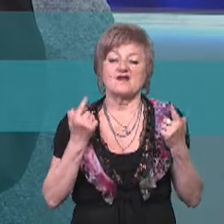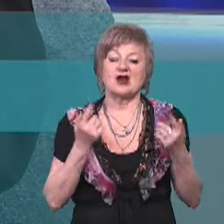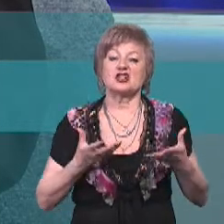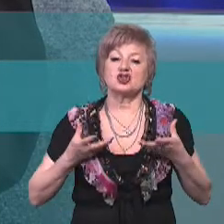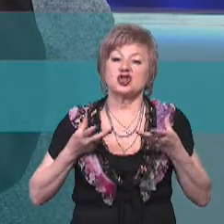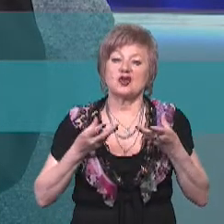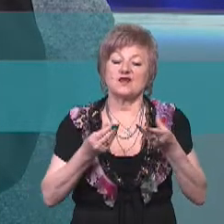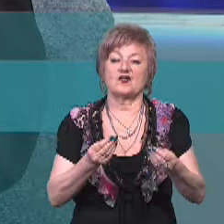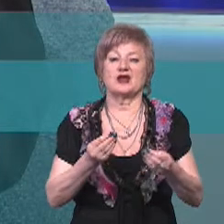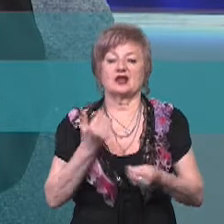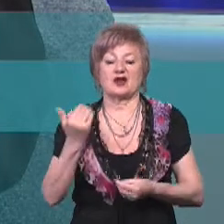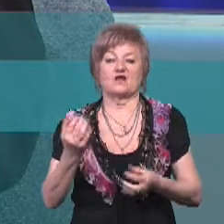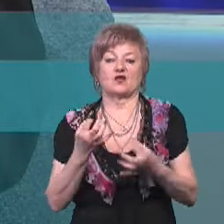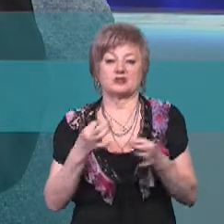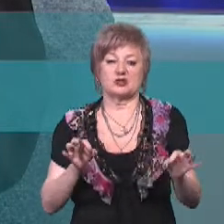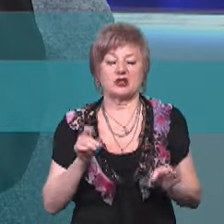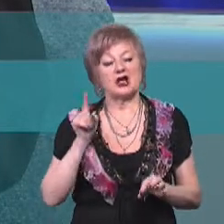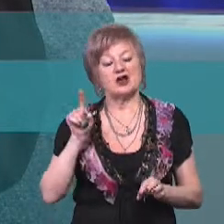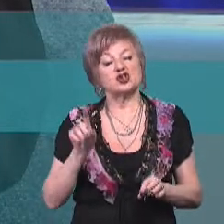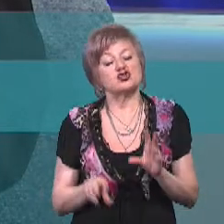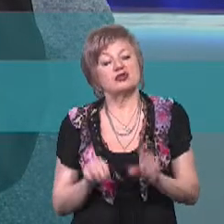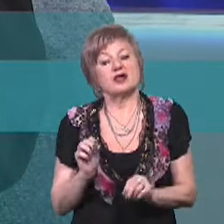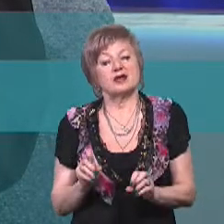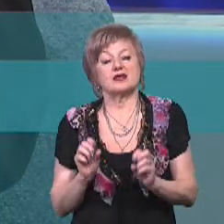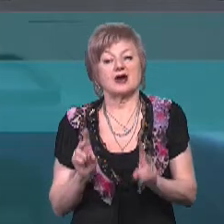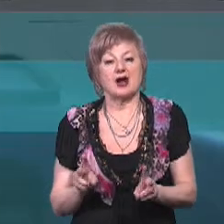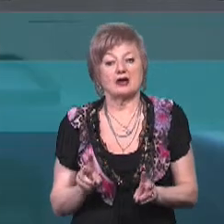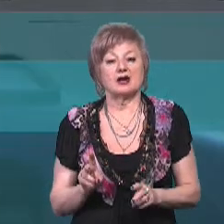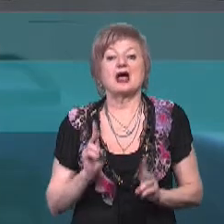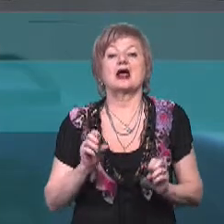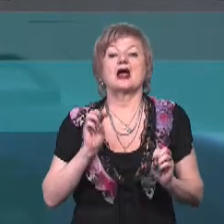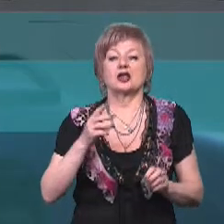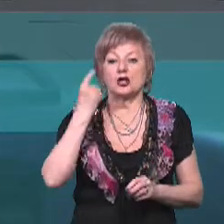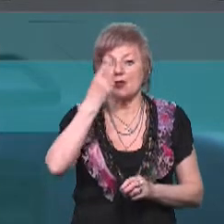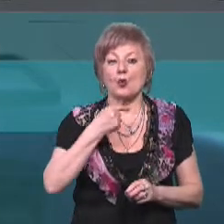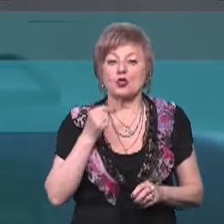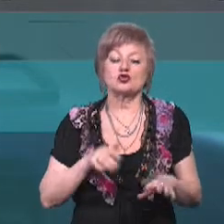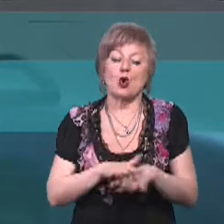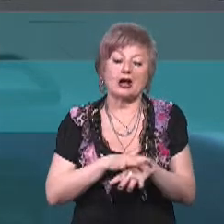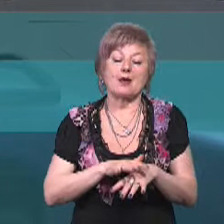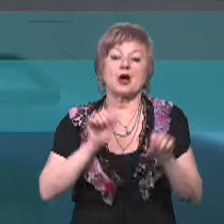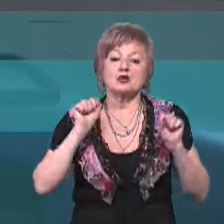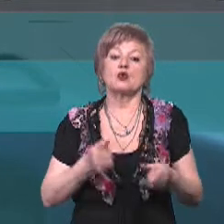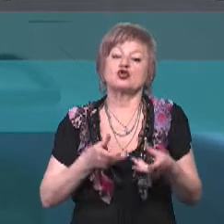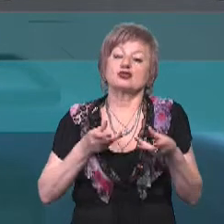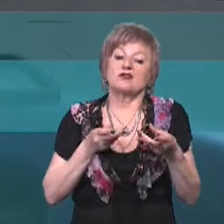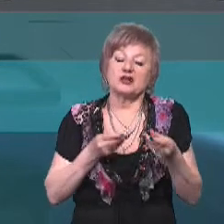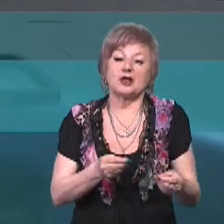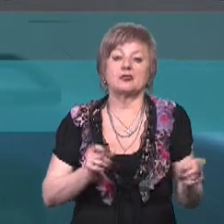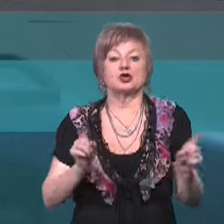його звільнення. Як ви вважаєте загалом, яким чином громадськість може вплинути на те,